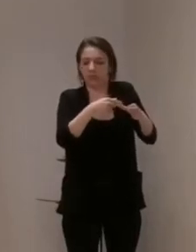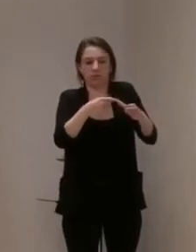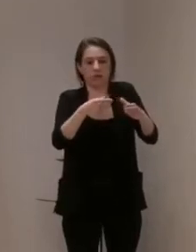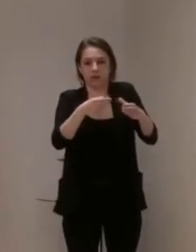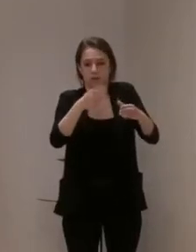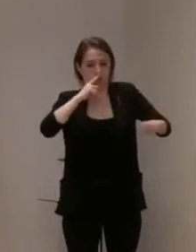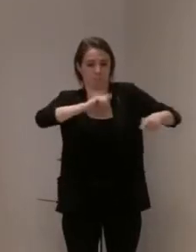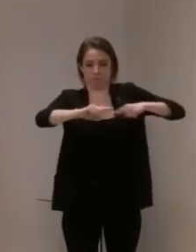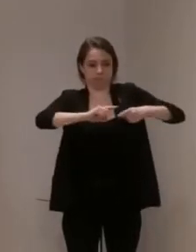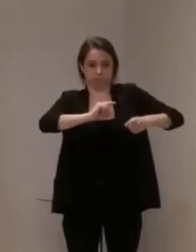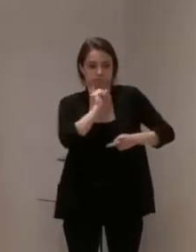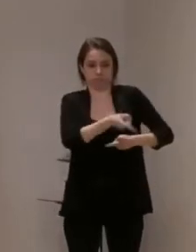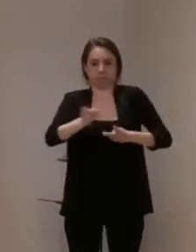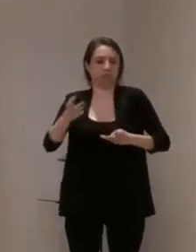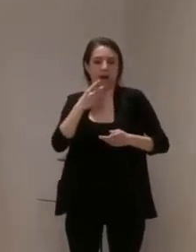país.